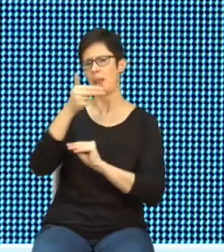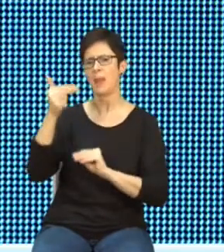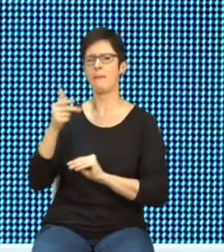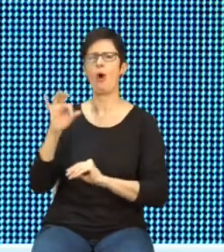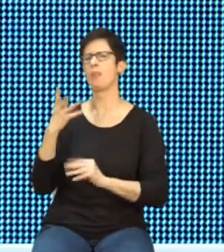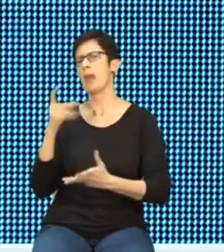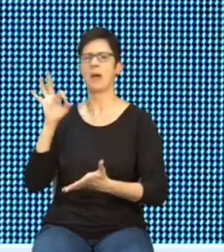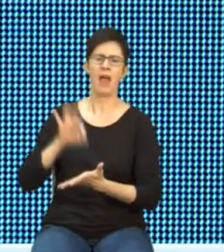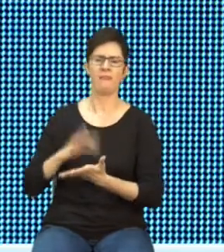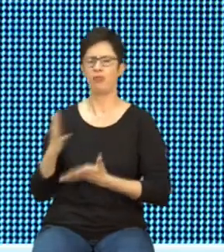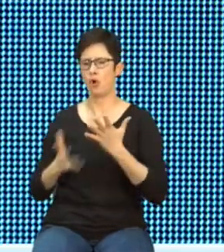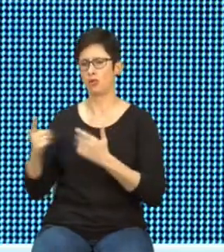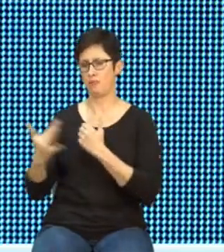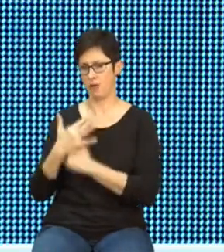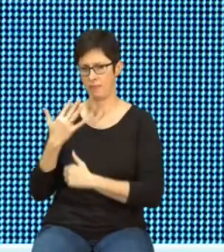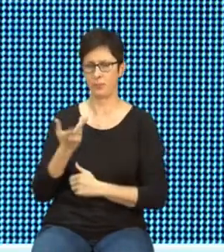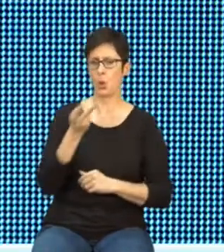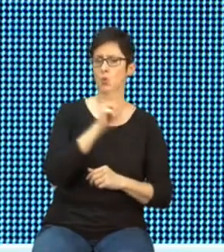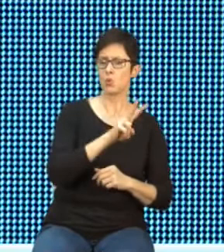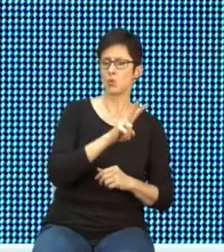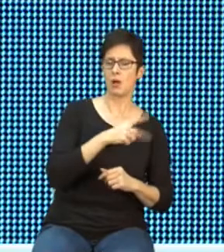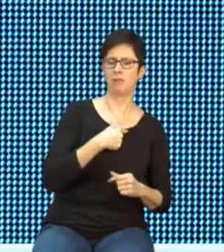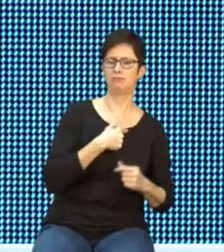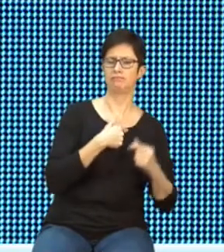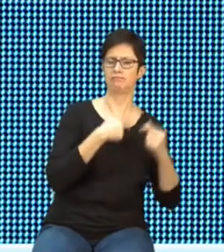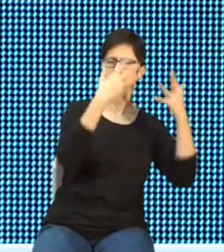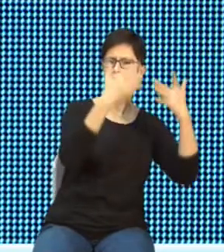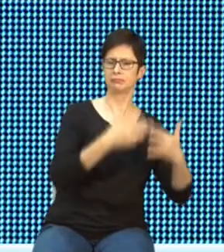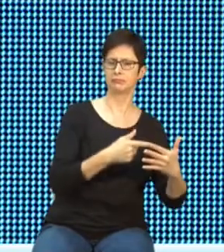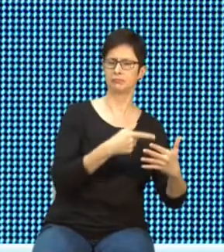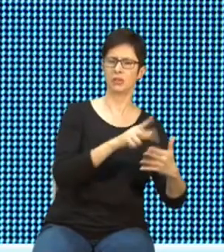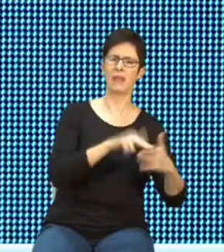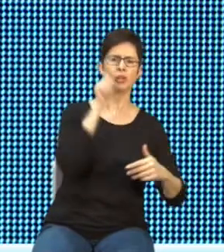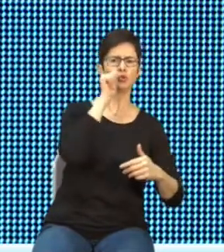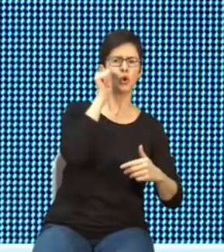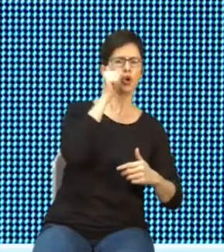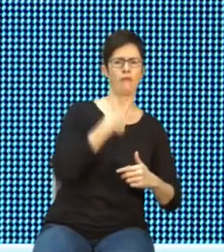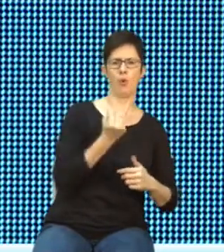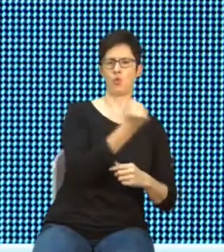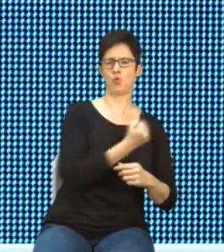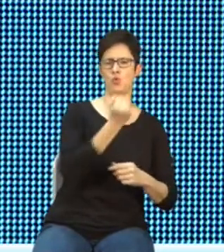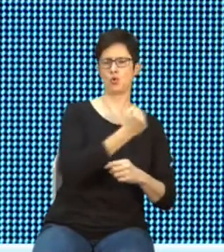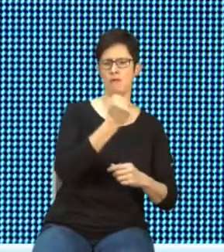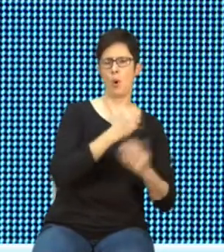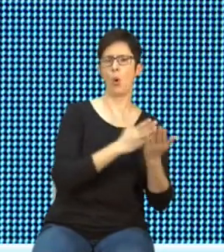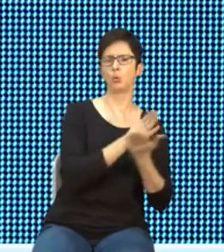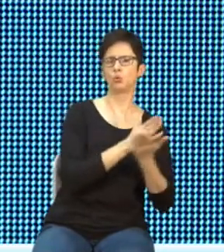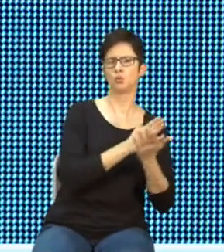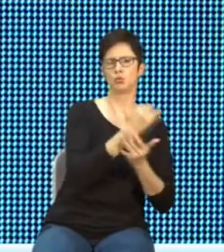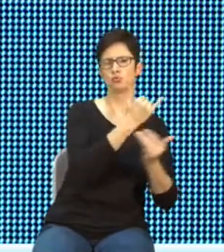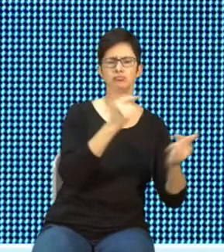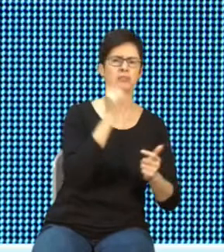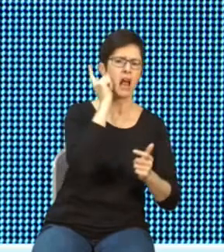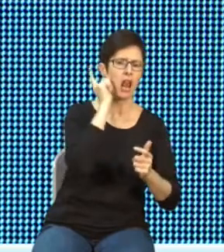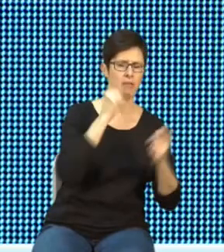niepewnością tego wpływu a z drugiej strony bilans wynikające z takiego codziennego korzystania z usług mobilnych